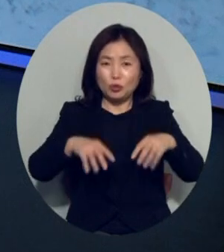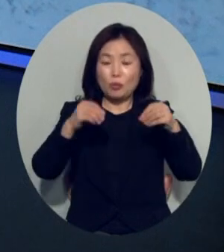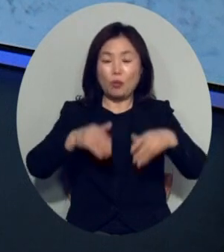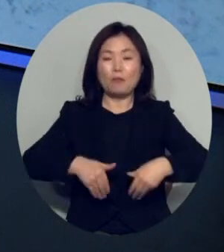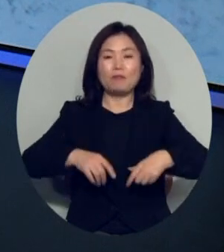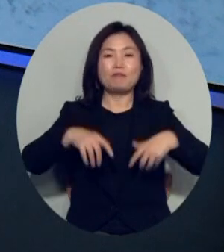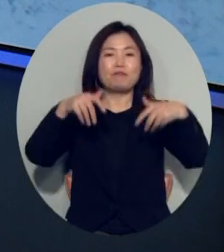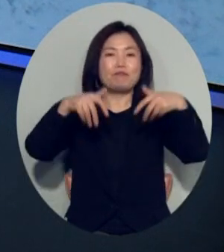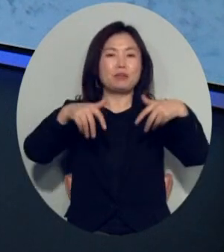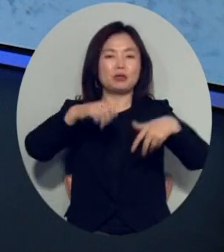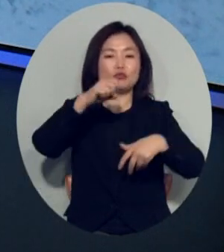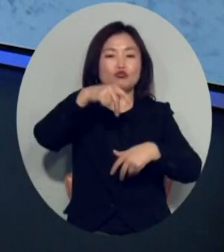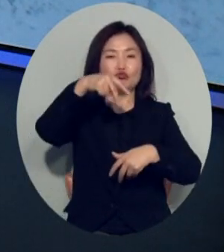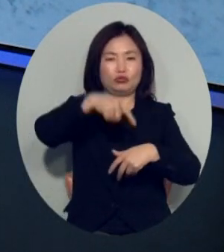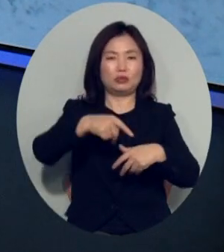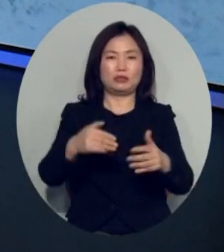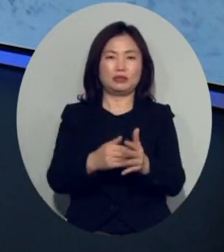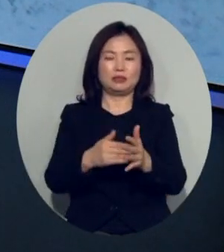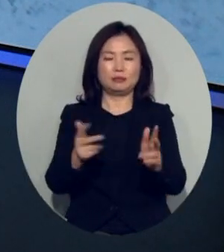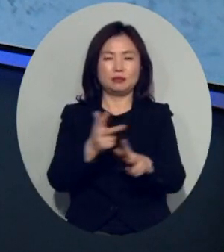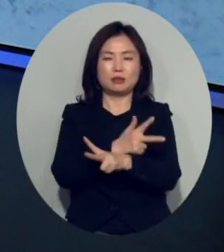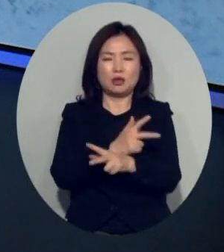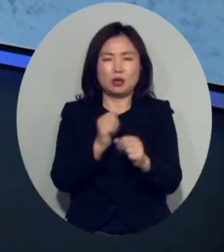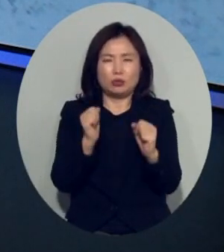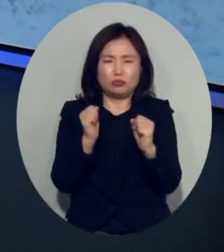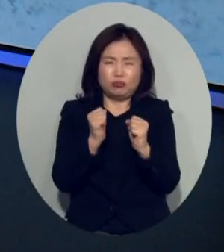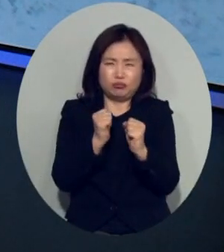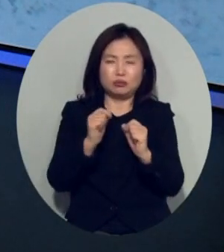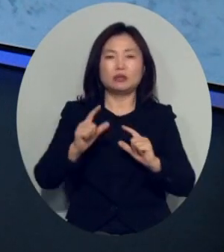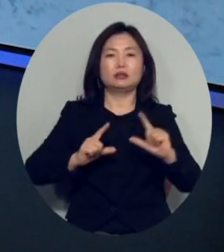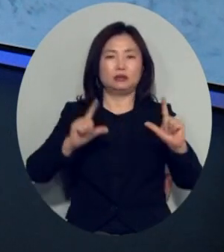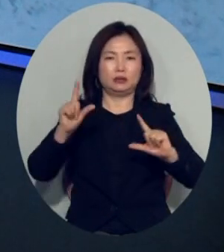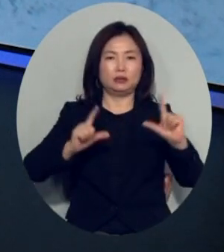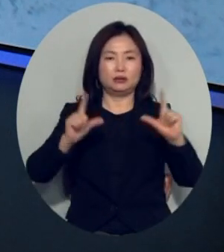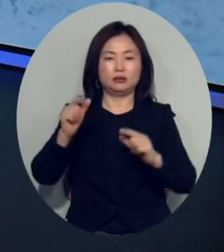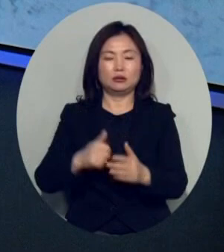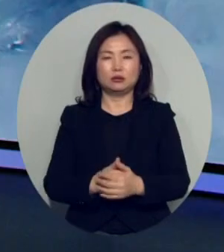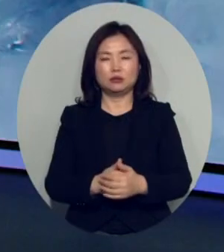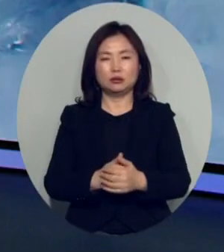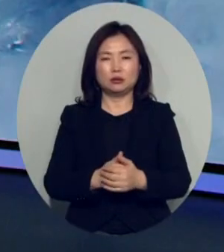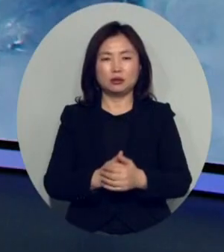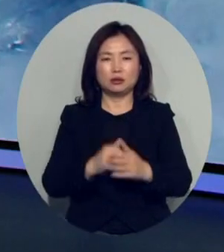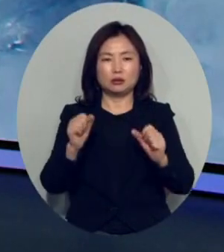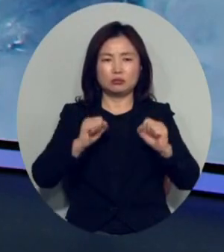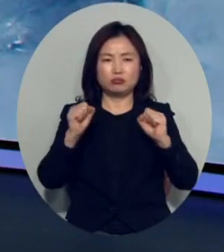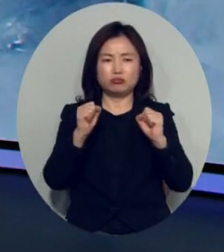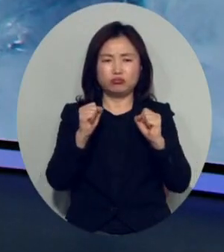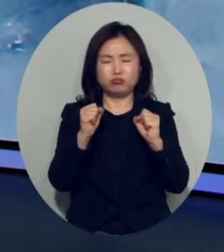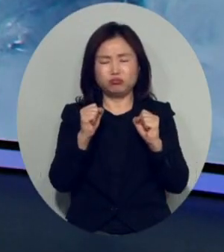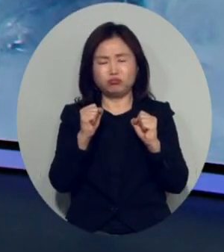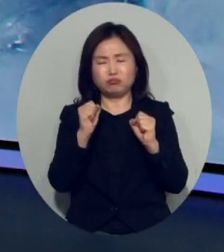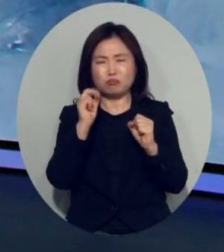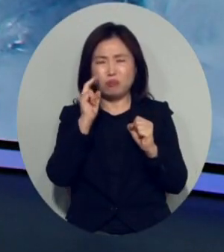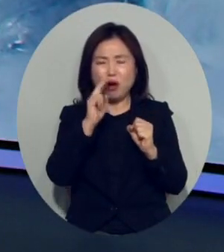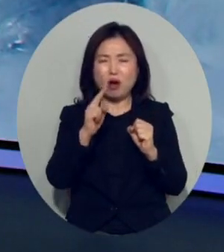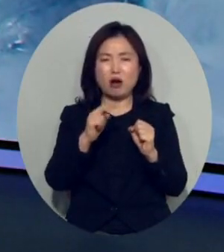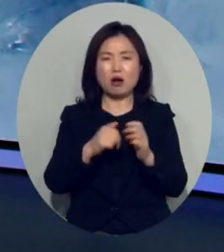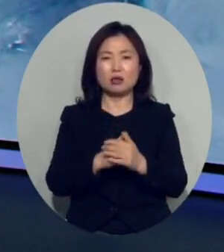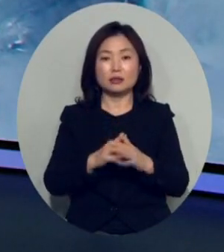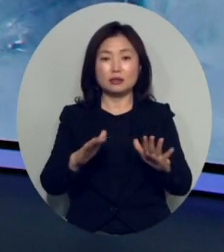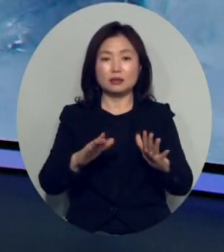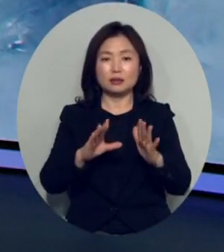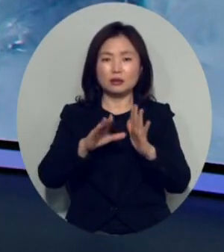얼음이 녹아 봄비가 된다는 우수도 지났지만 이번 주 내내 한겨울 추위가 이어졌는데요 늦겨울 추위가 만만치